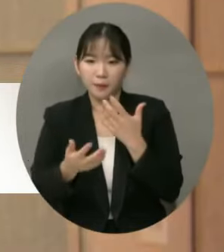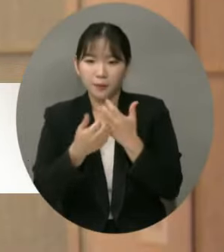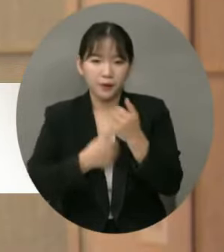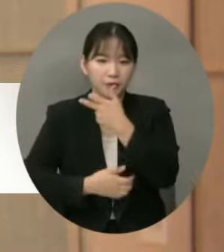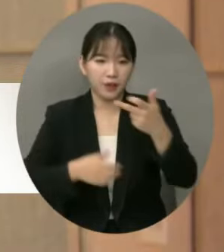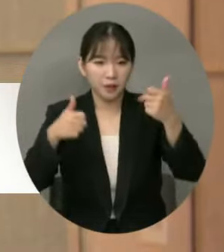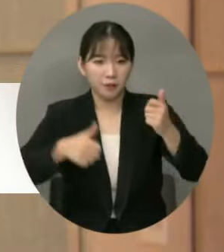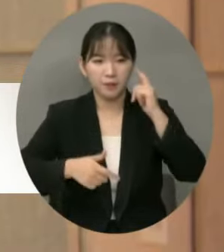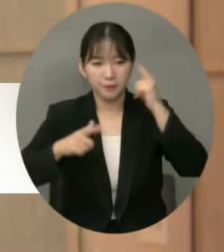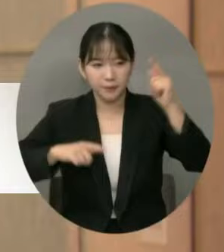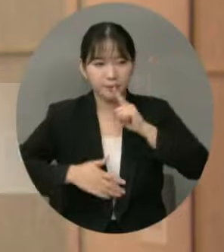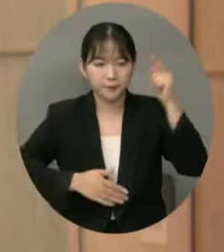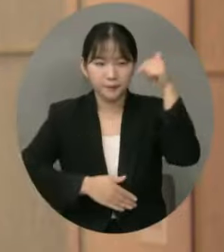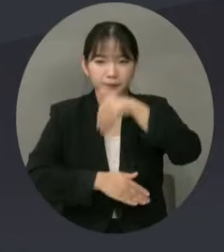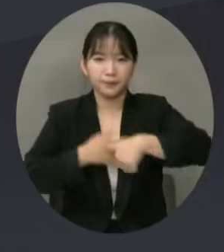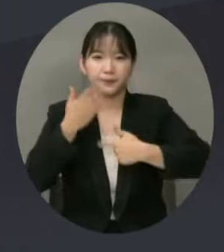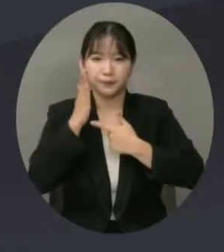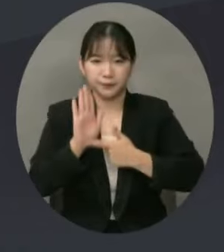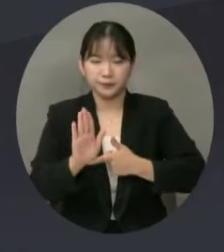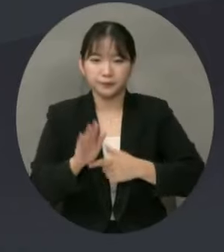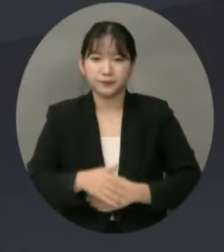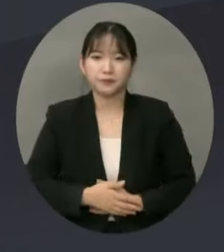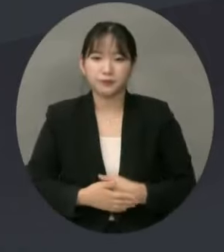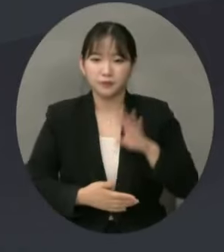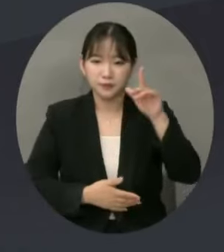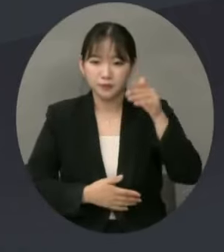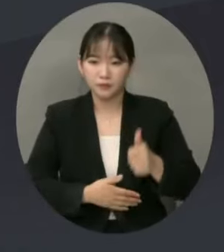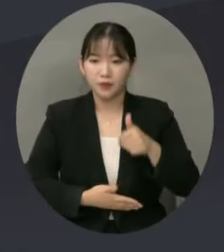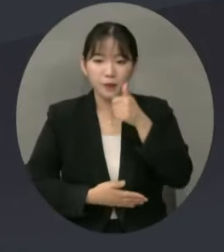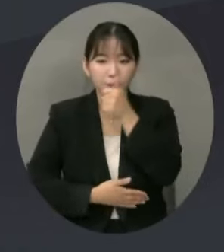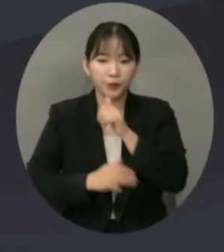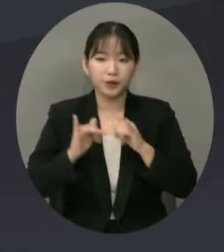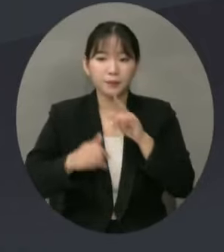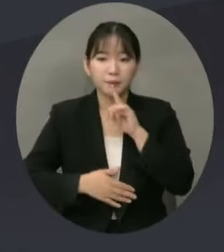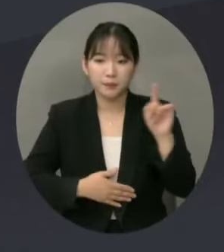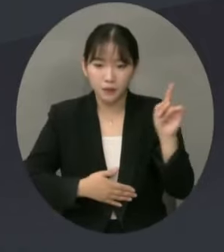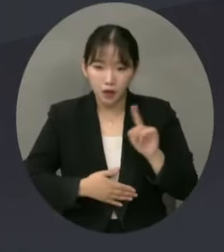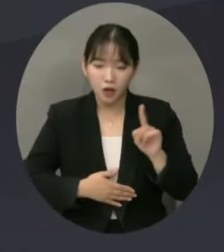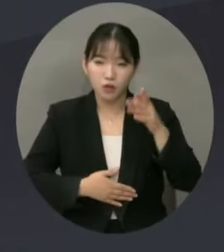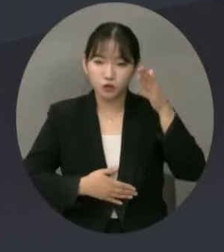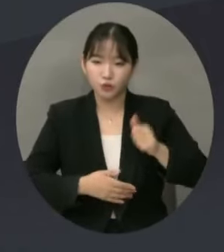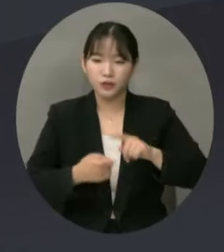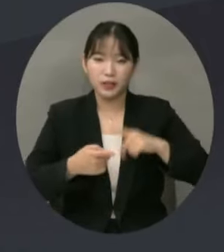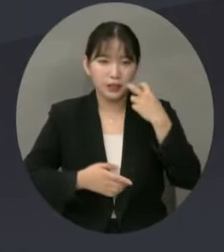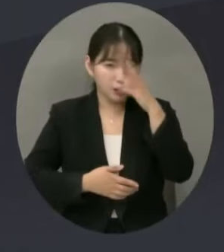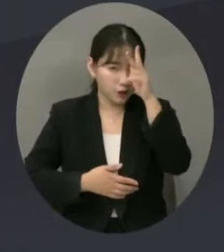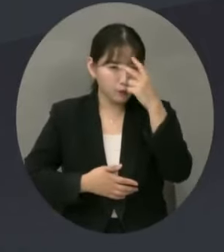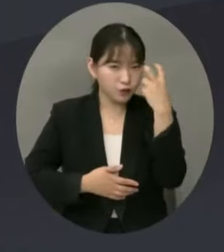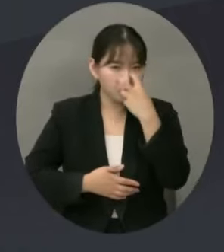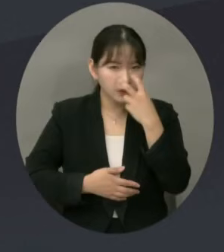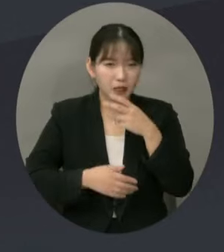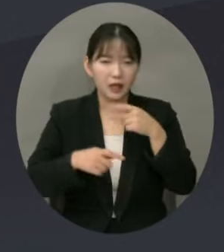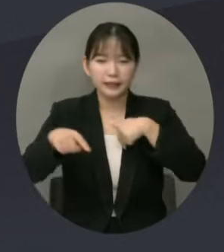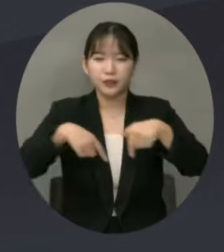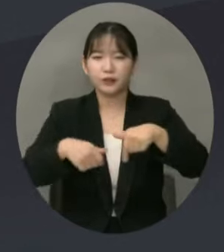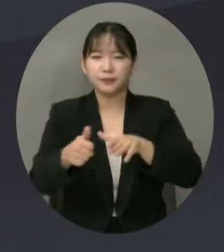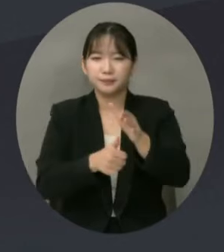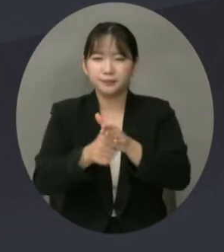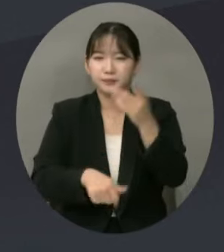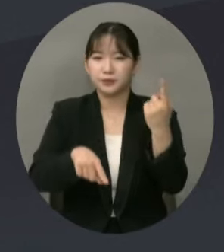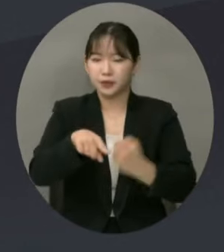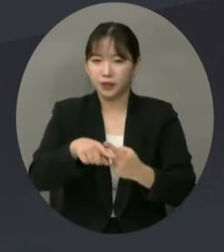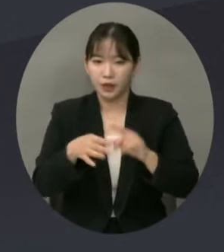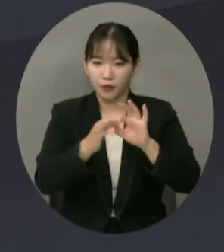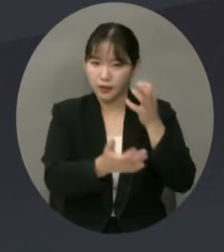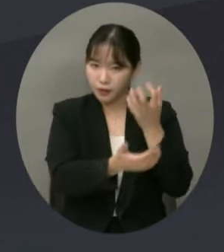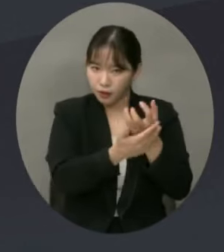대법원에 상하겠다 밝혔습니다 박군 수측 변호인단은 군수에 대한 검찰 수사는 정파적 공격이라 관련